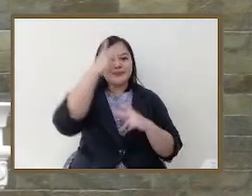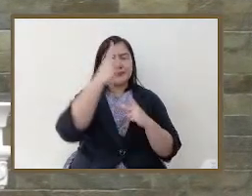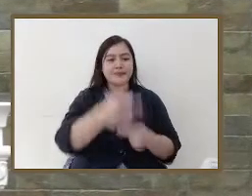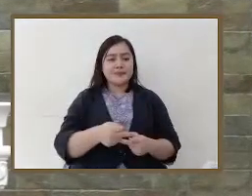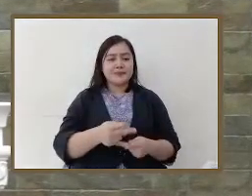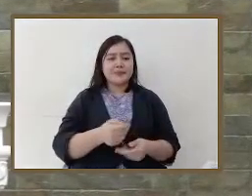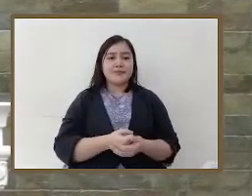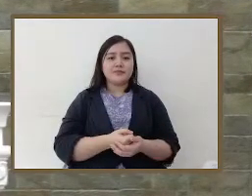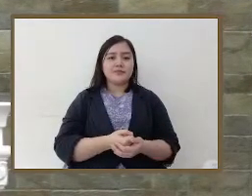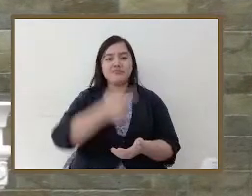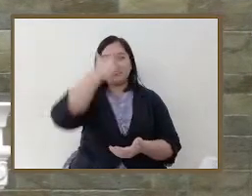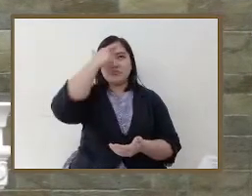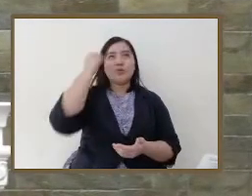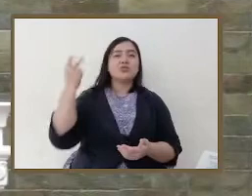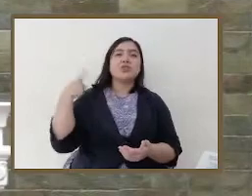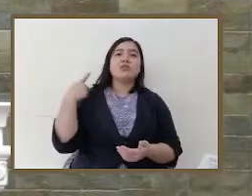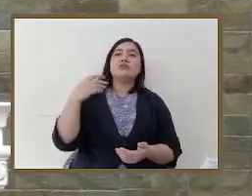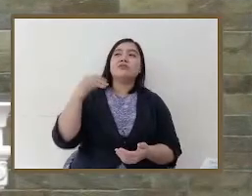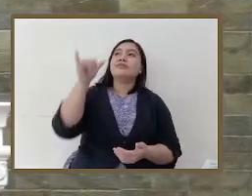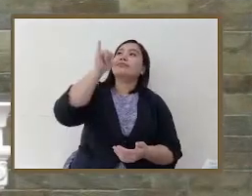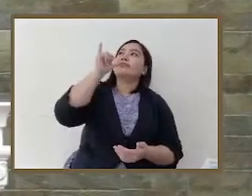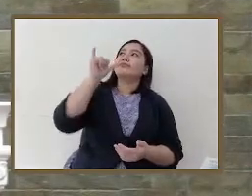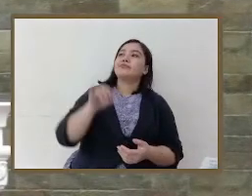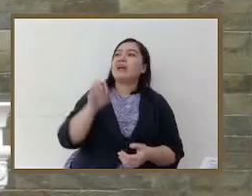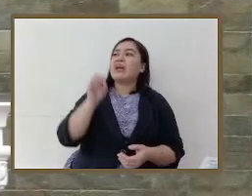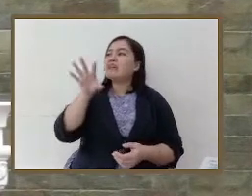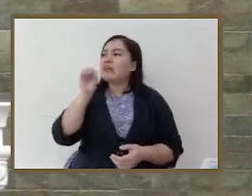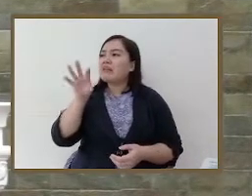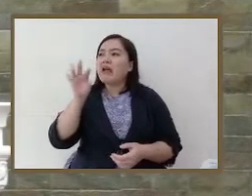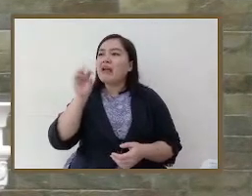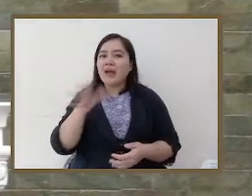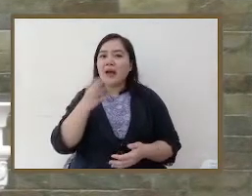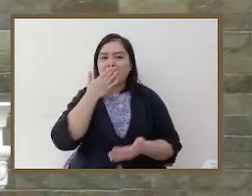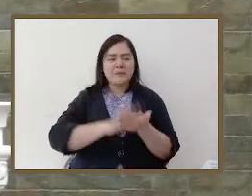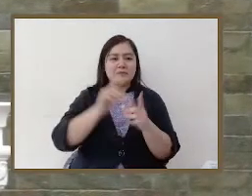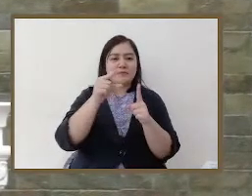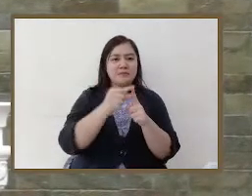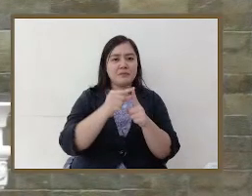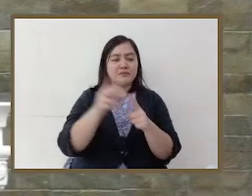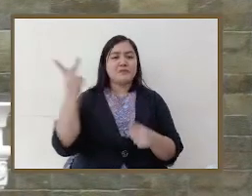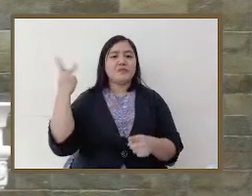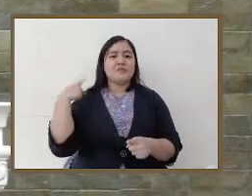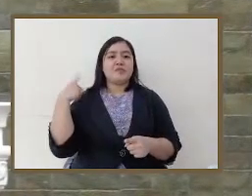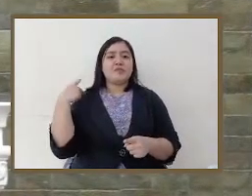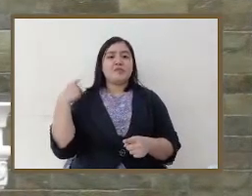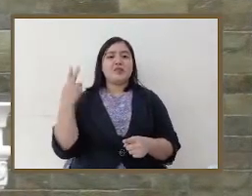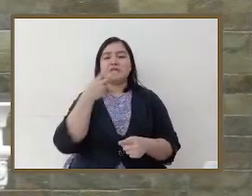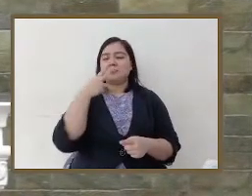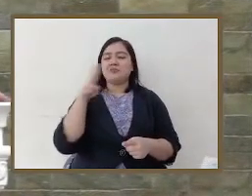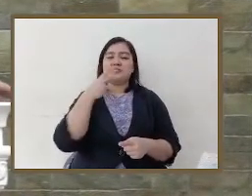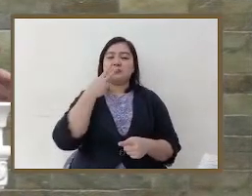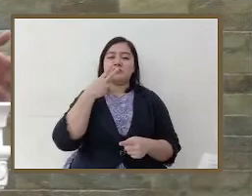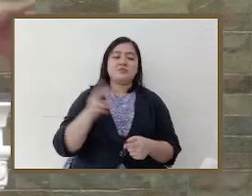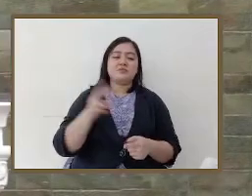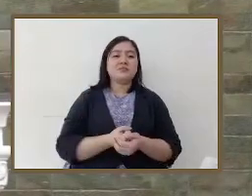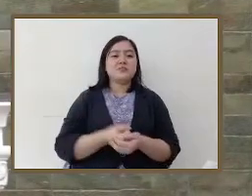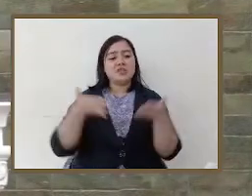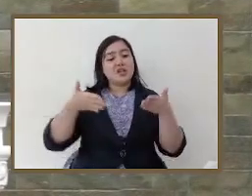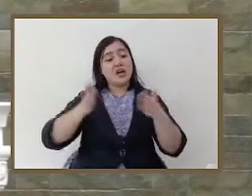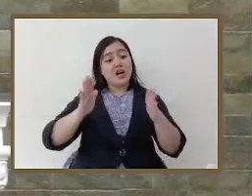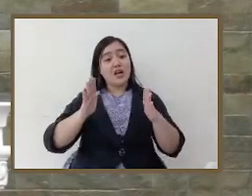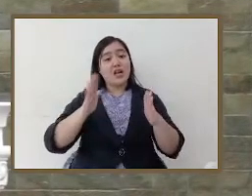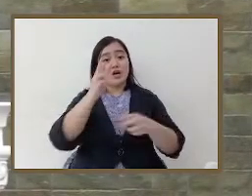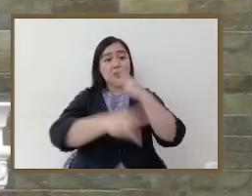Nandoon yung alak, nandoon yung murahan, nandoon yung sigarilyo, nandoon yung sugalan. Pinapahintulutan natin pumasok ang mundo sa